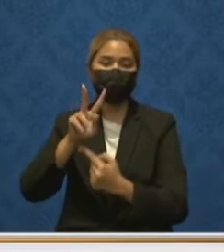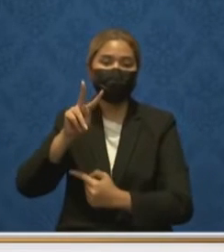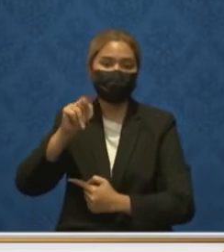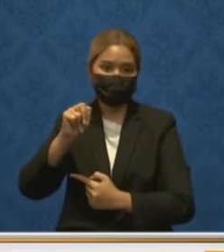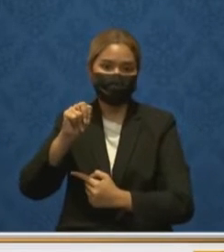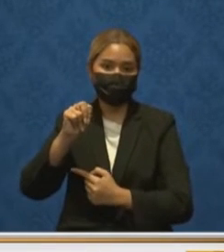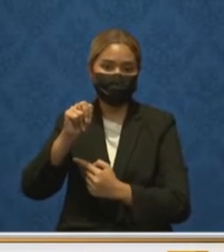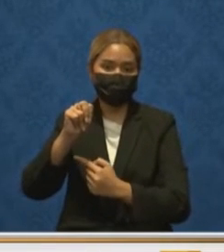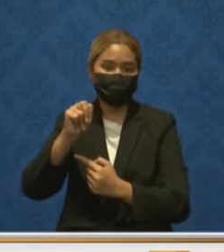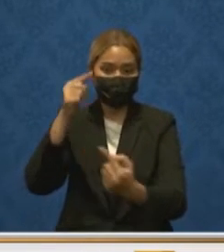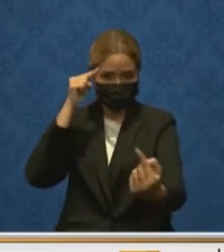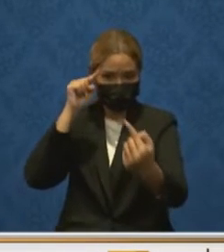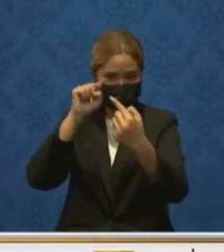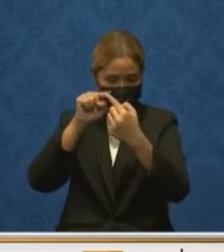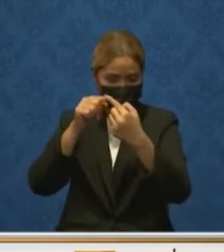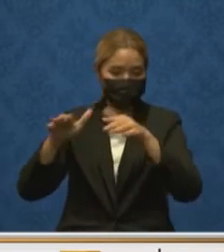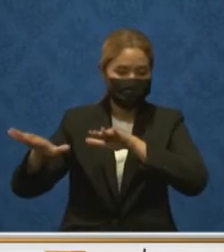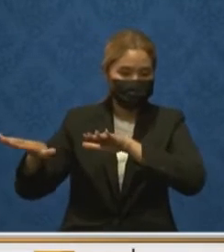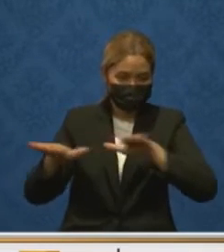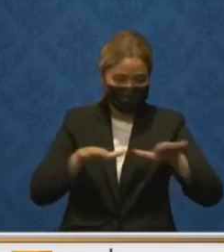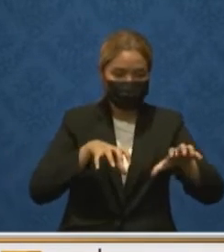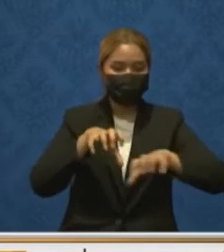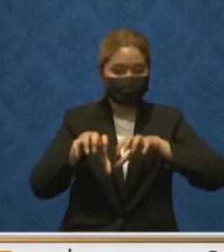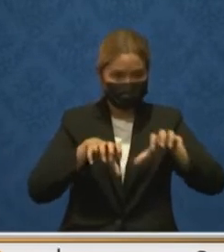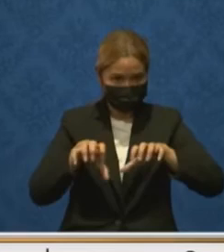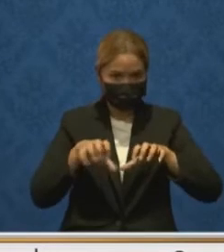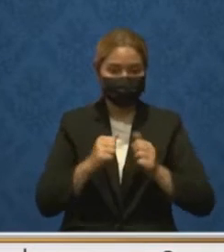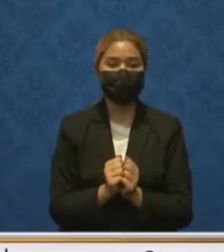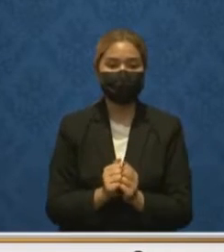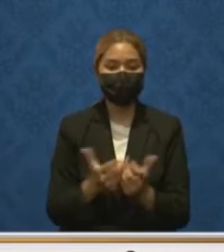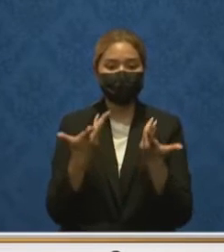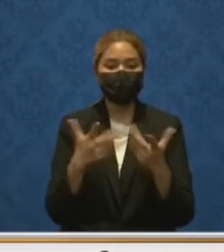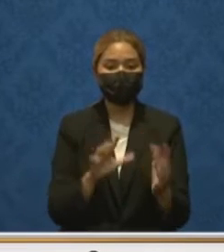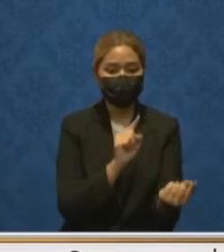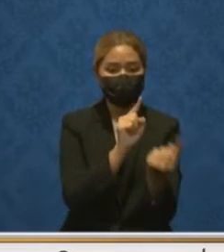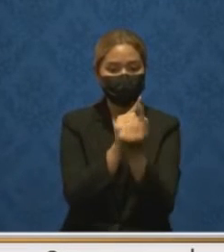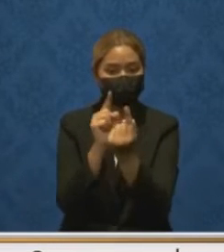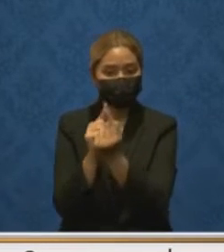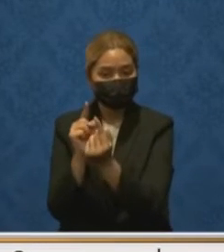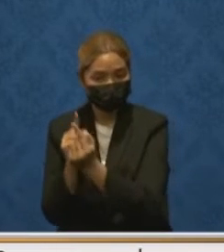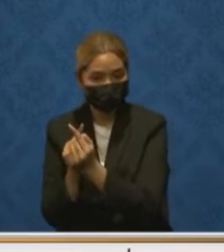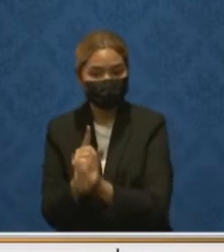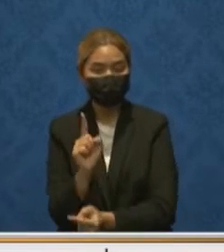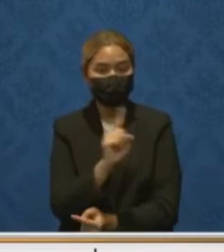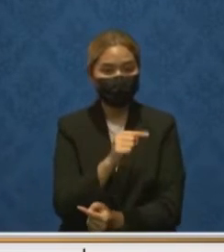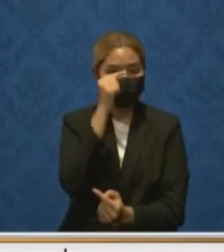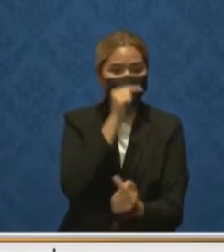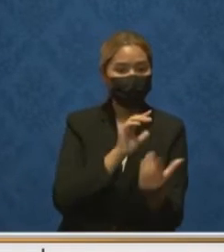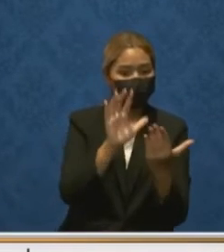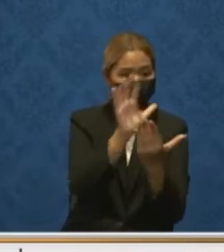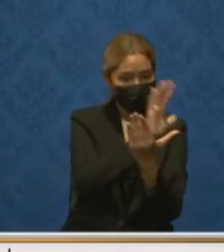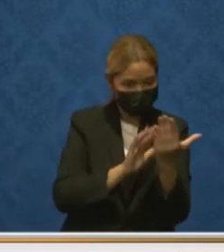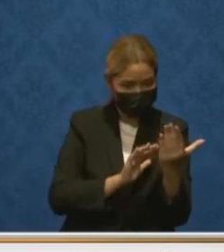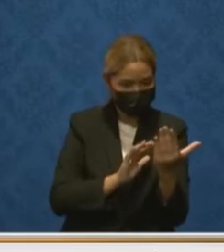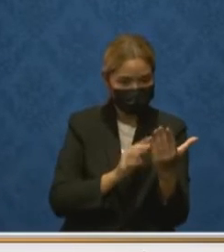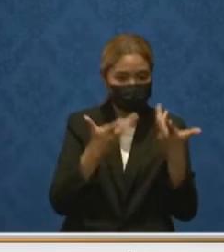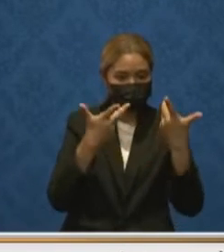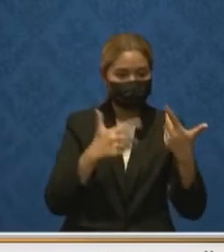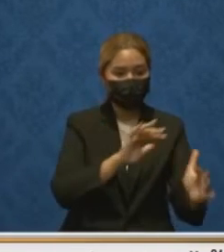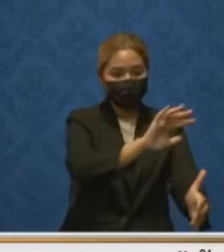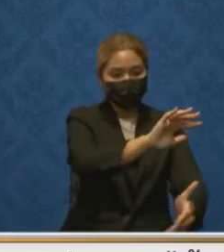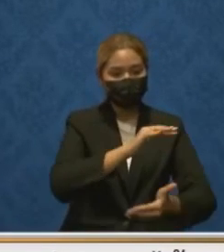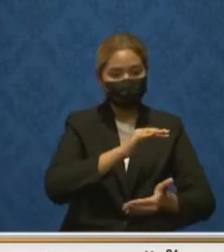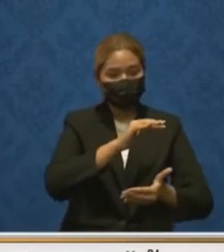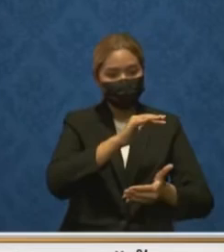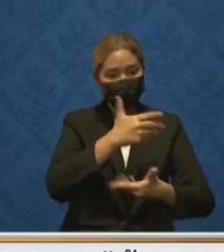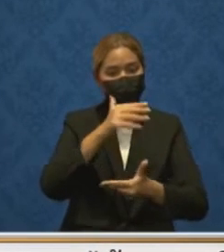เป้าหมายที่เตรียมไแล้วก็จะจ ให้มีการพบป่ากันระหว่างผู้ส่งออกปุย สาอุกกบผู้นำ